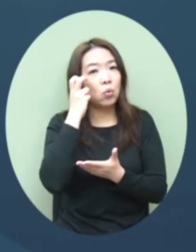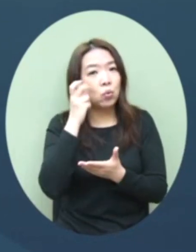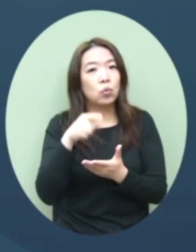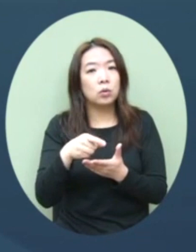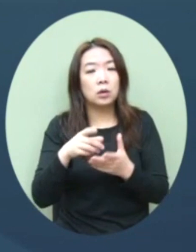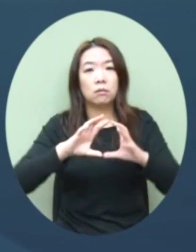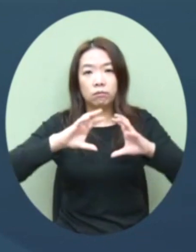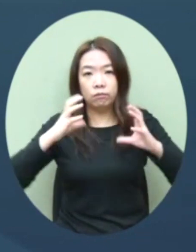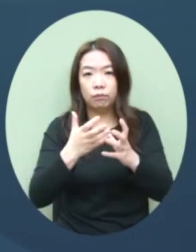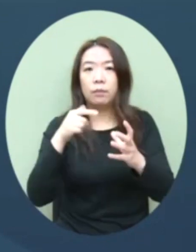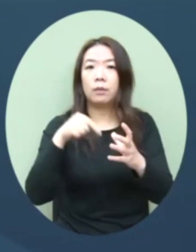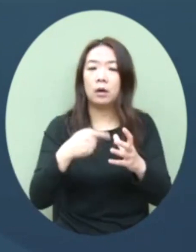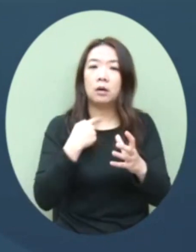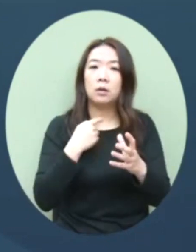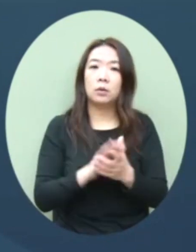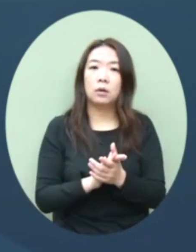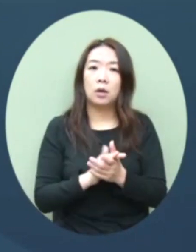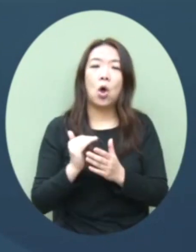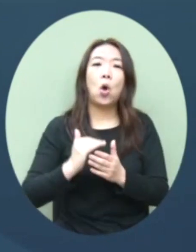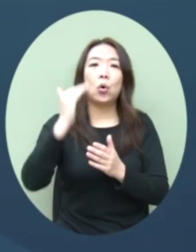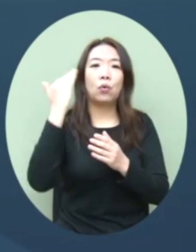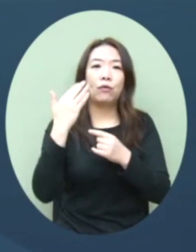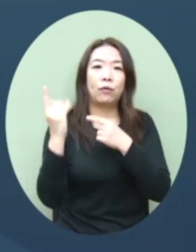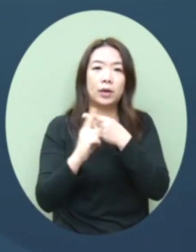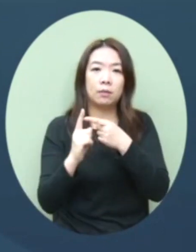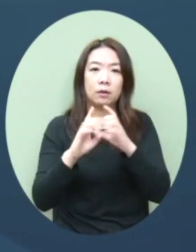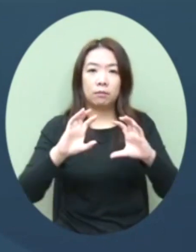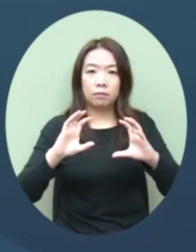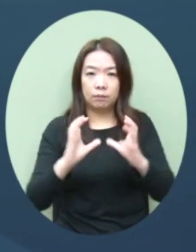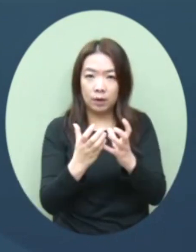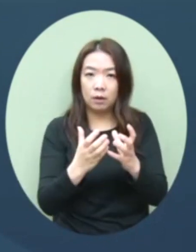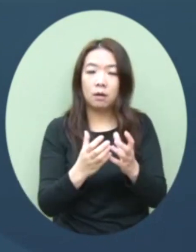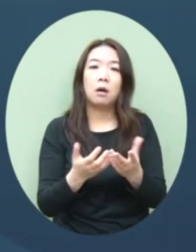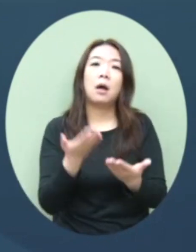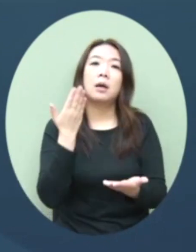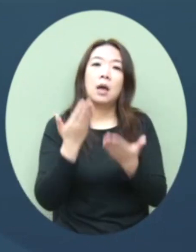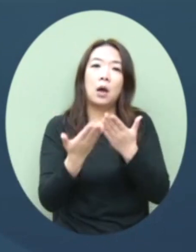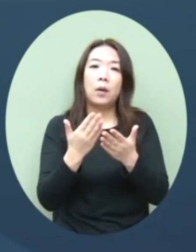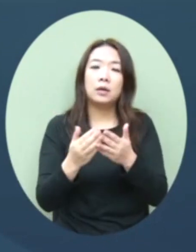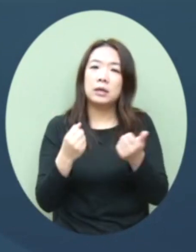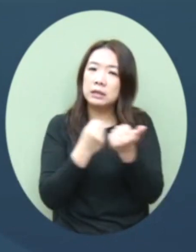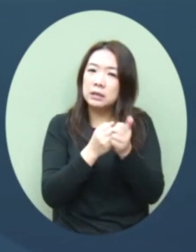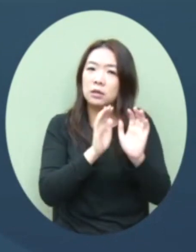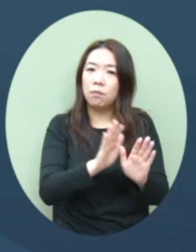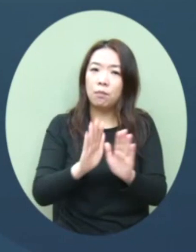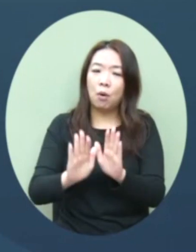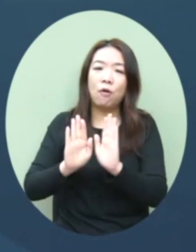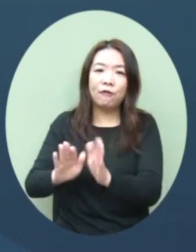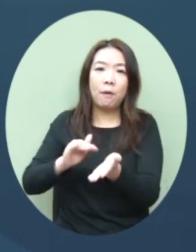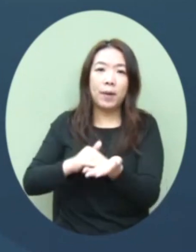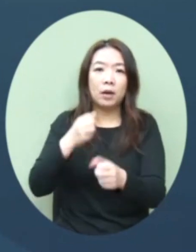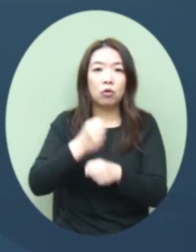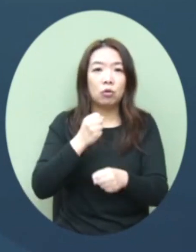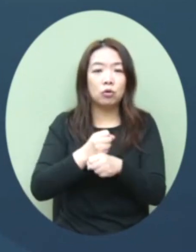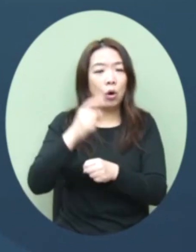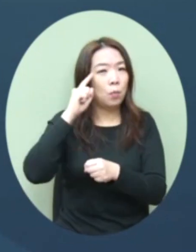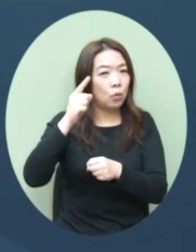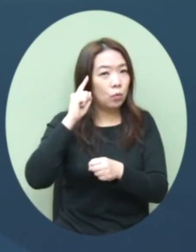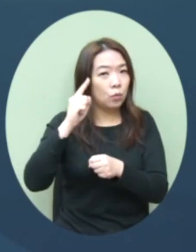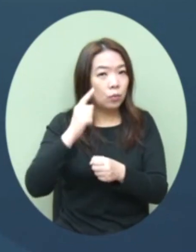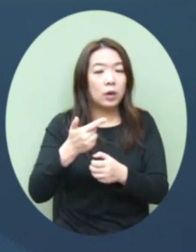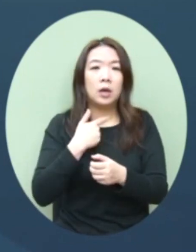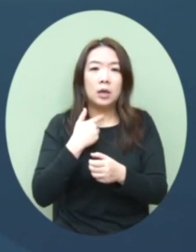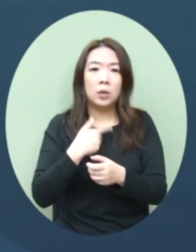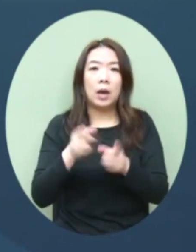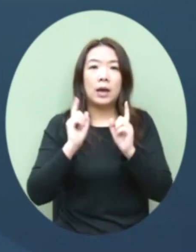一类的需要即是高风险的人士以及支持防疫抗疫工作每天我们需要动用